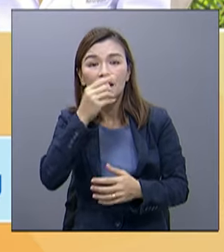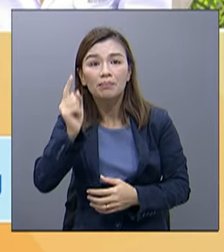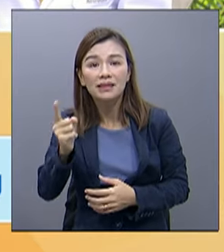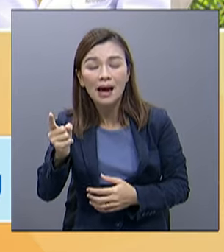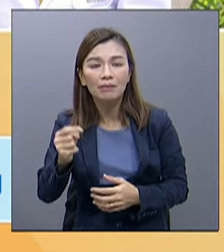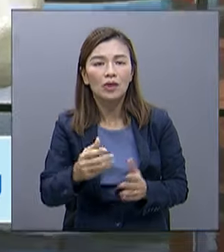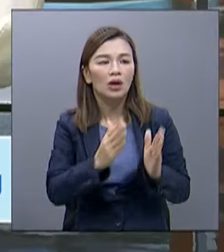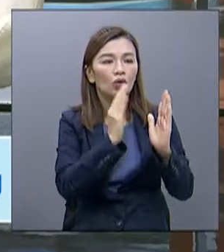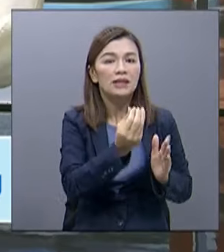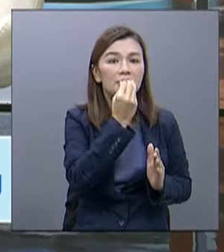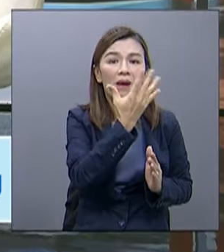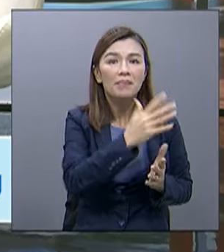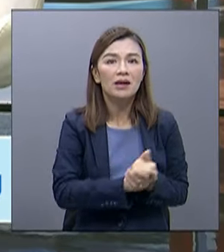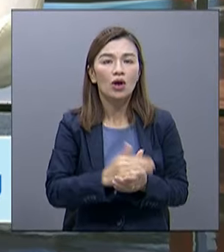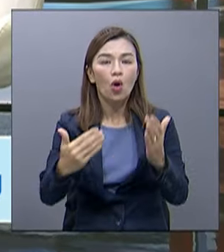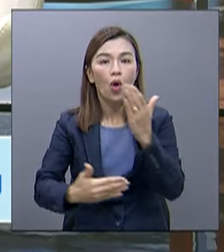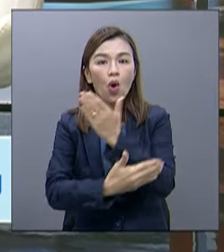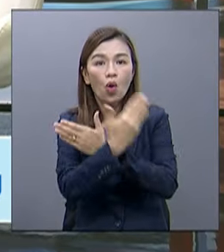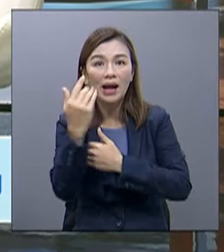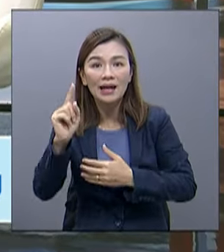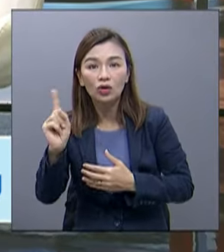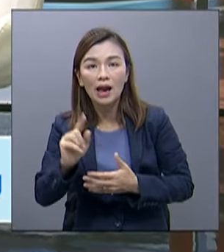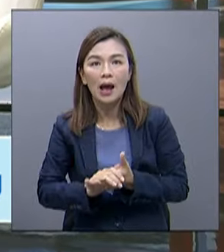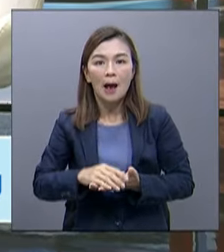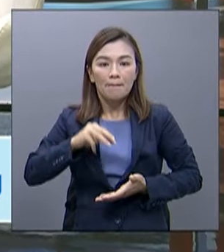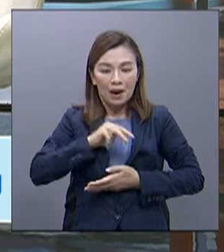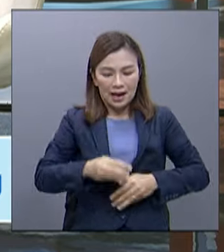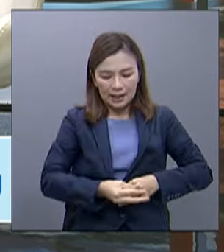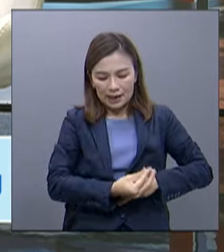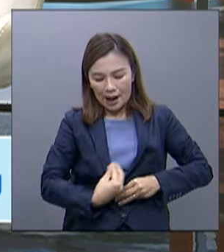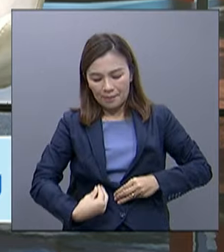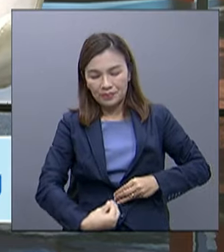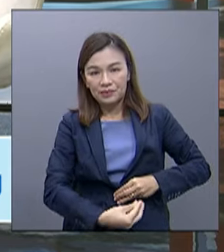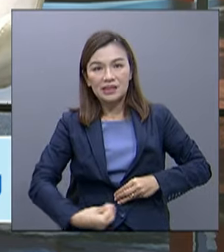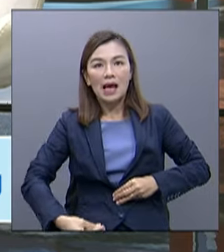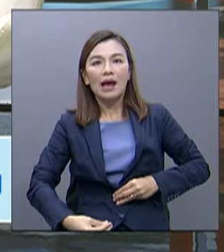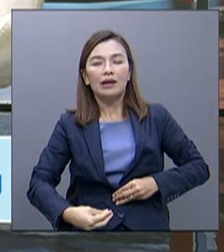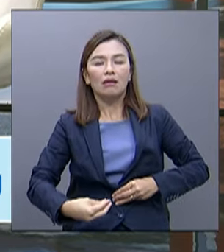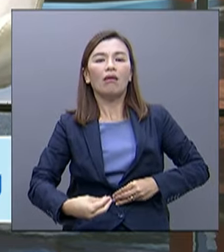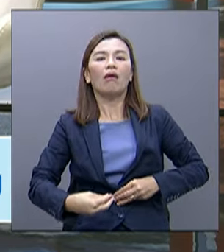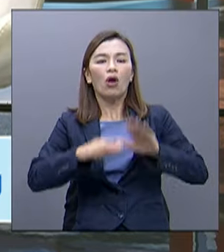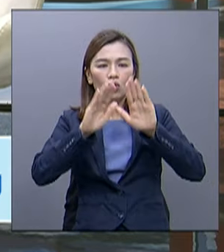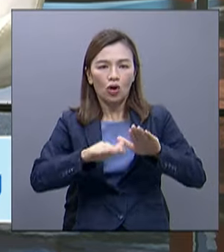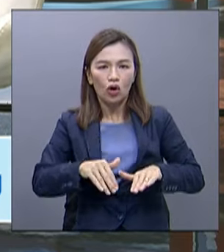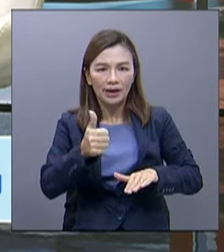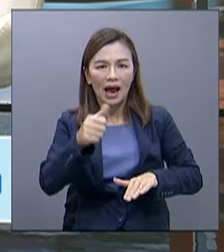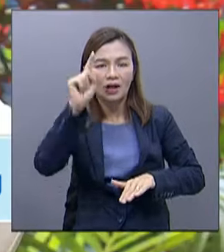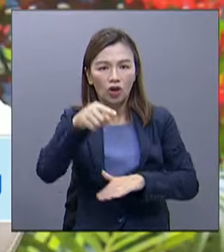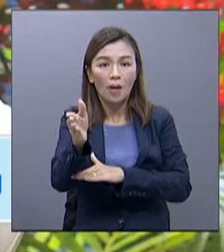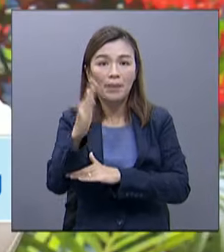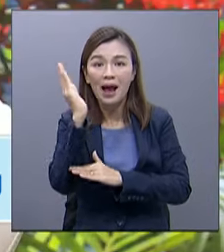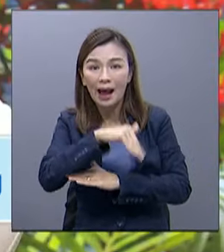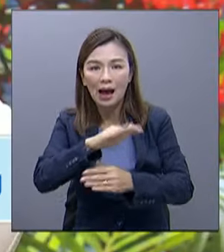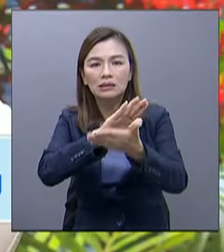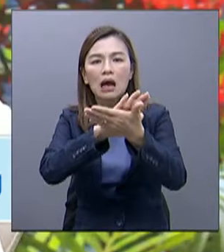กินลดโอกาสที่จะเกิดมะเร็งสับะมะเร็งลำไส้ใหญ่ซ้ำนะครับแต่ต้องเป็นปลาร้าที่สะอาดปลาร้าสะอาดอย่างเงี้เป็นต้นเพราะฉะนั้น